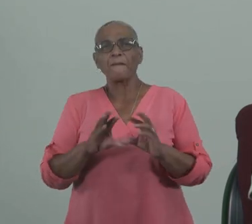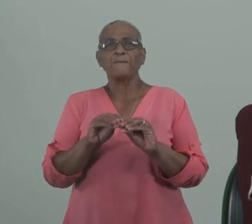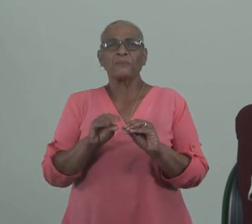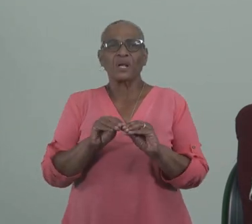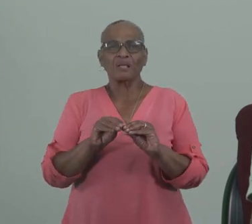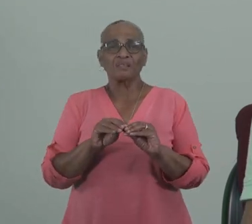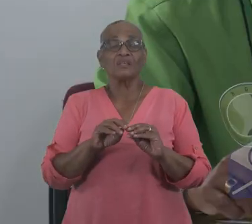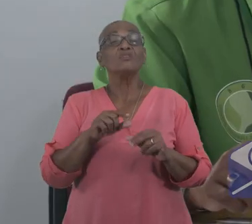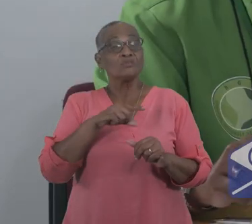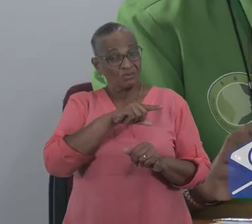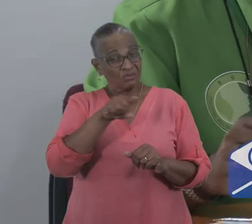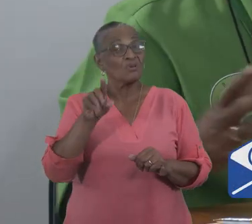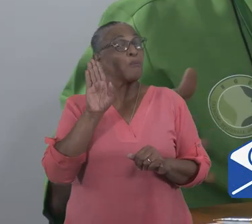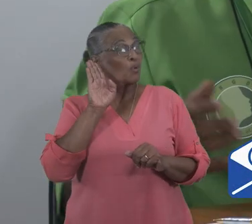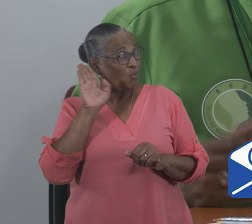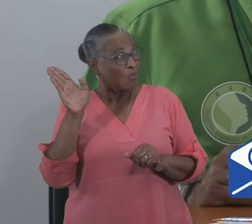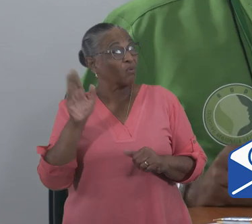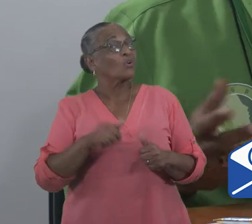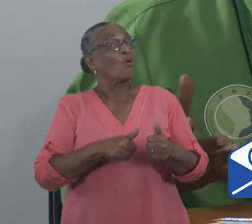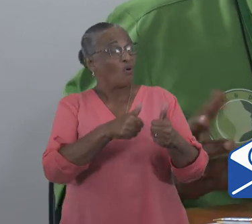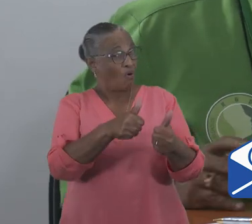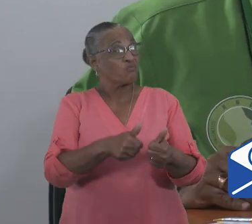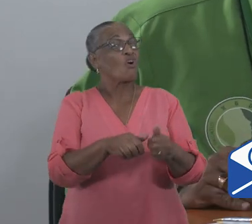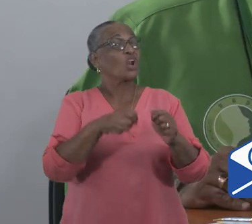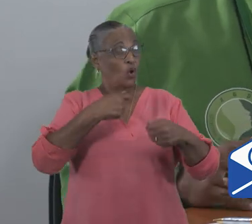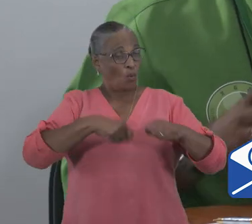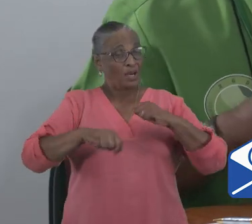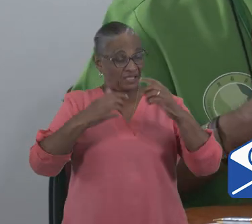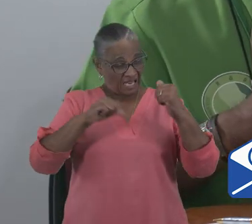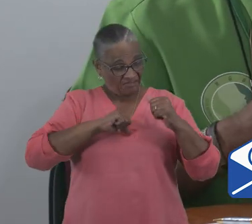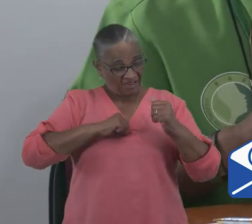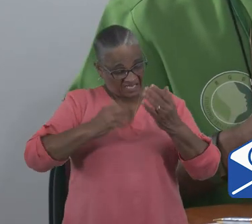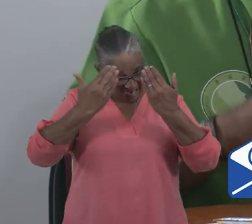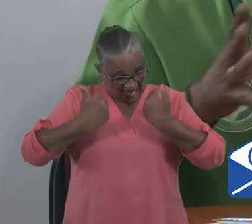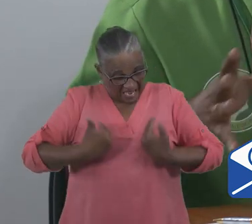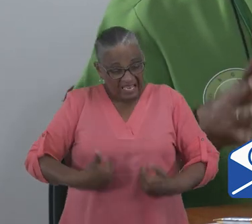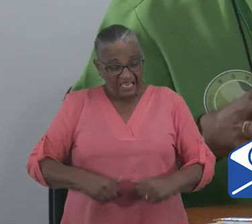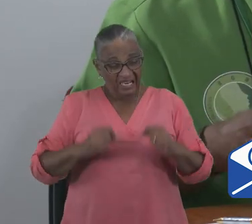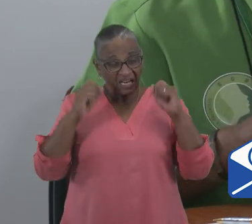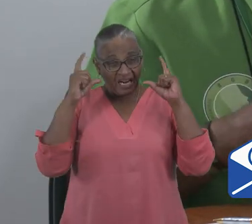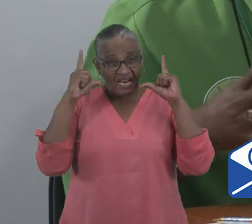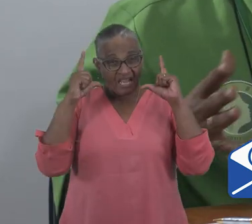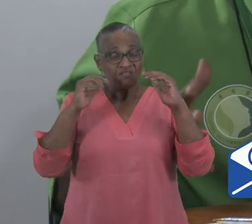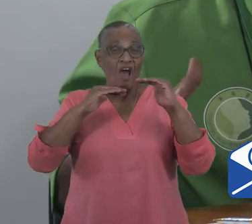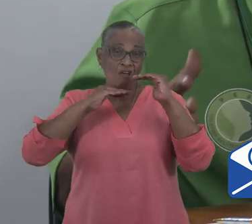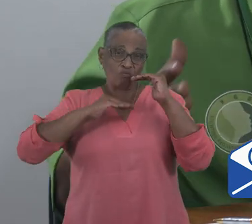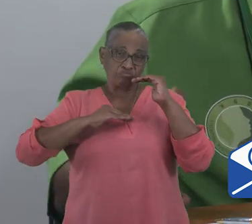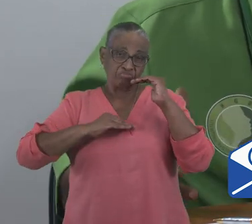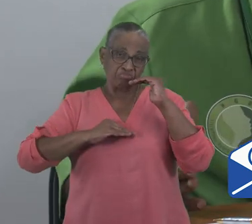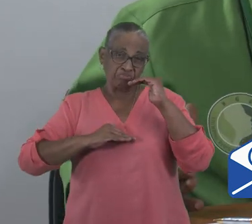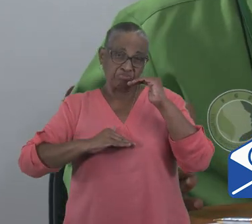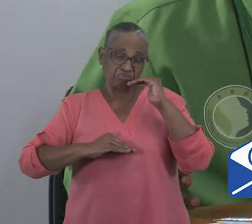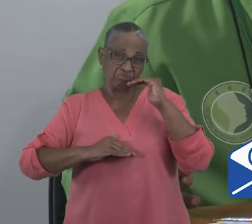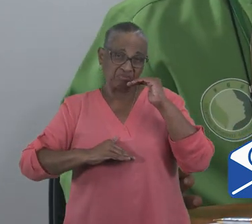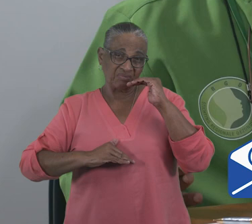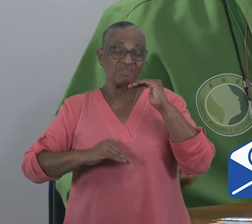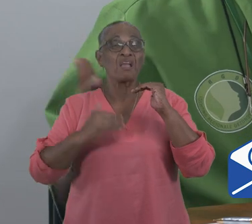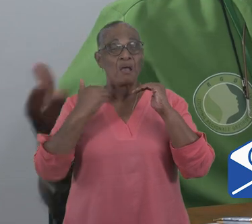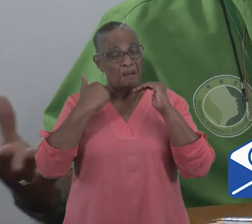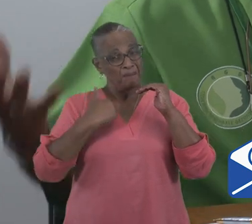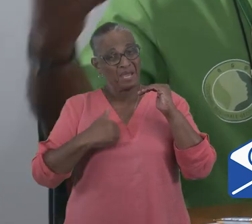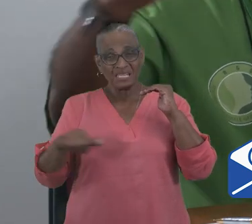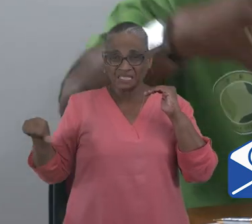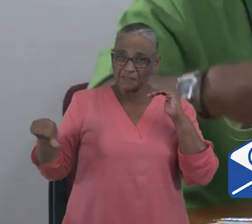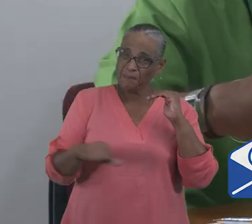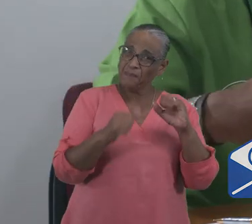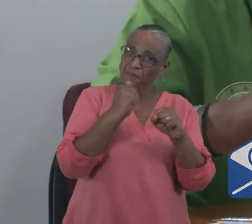Oké. Okay. Dus hoe jere, zijn de gevolgen, hoe ik vond dat je kwaliteit van Libi, kort gezegd, allemaal drop en mensen